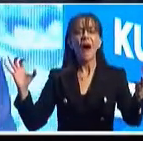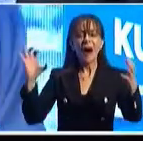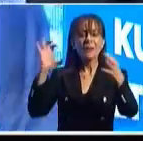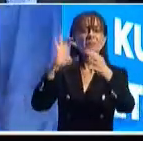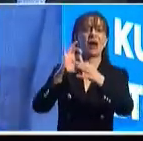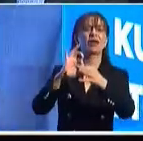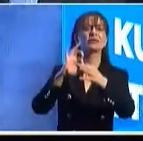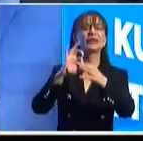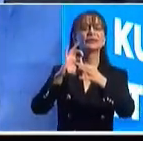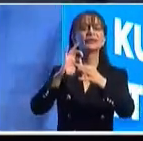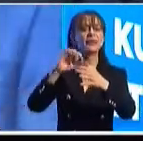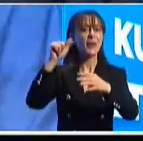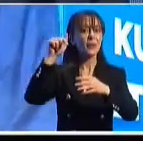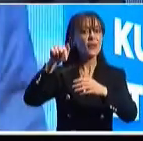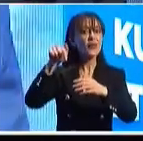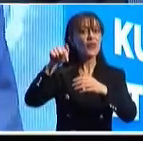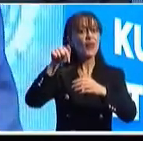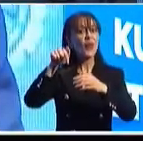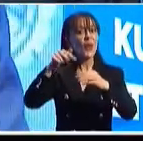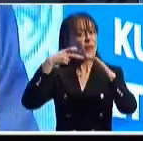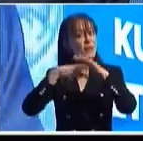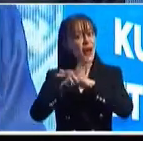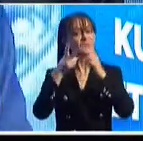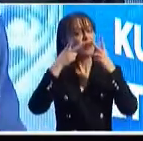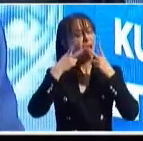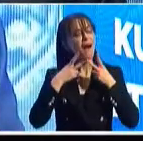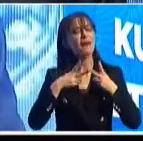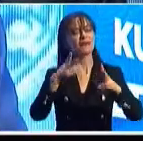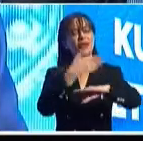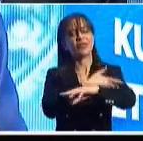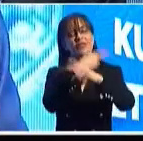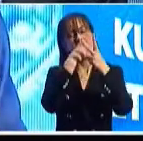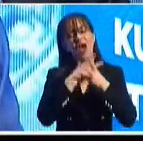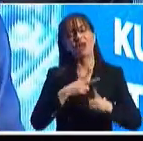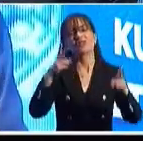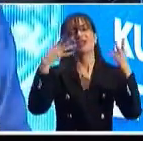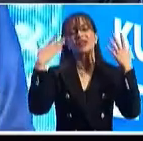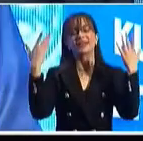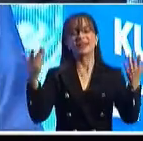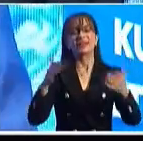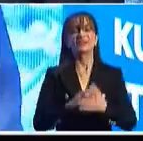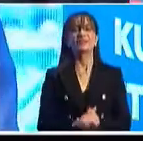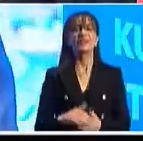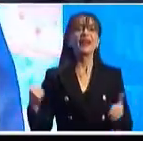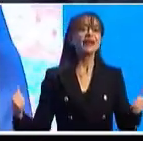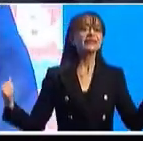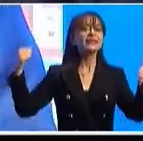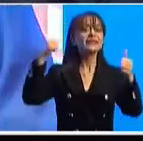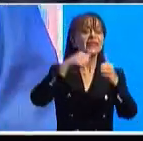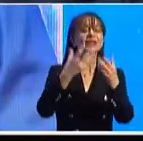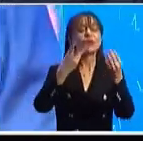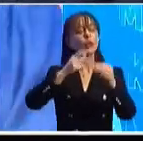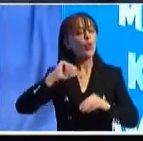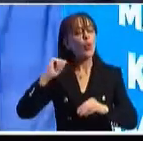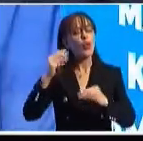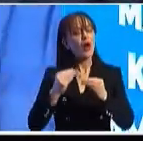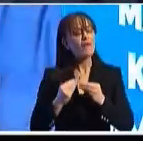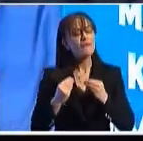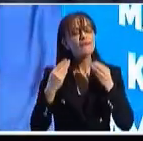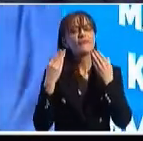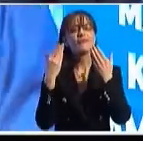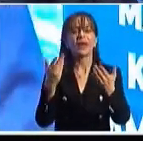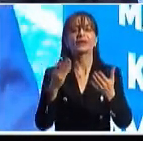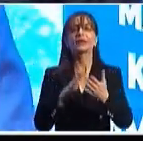ağımızı bu hattımızla birlikte hizmete almış oluyoruz. Yine çok önemsediğim benim, bu